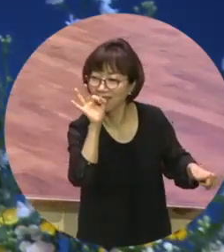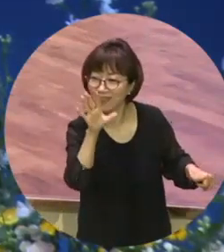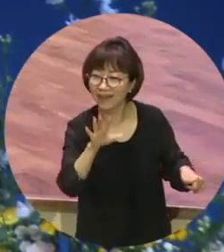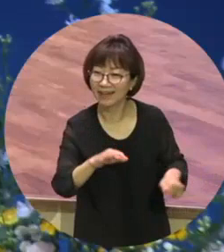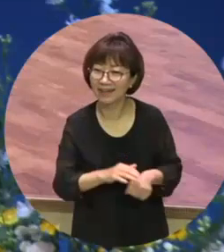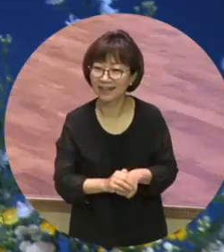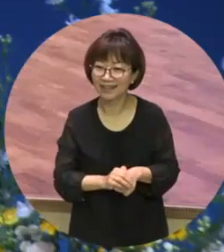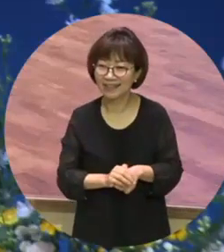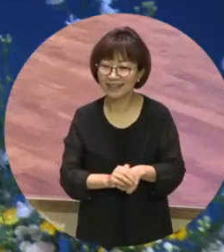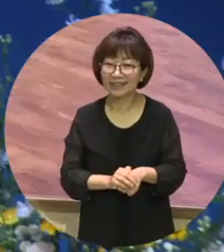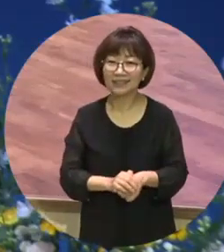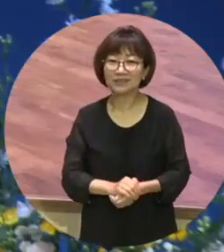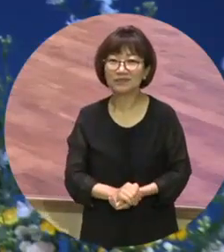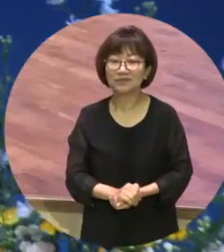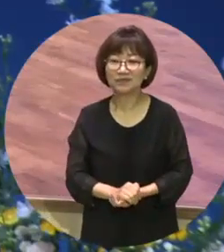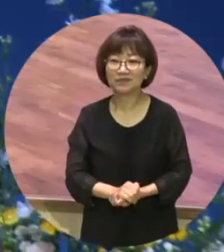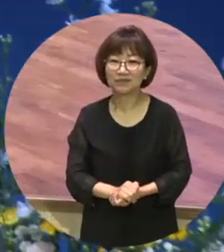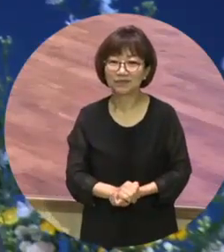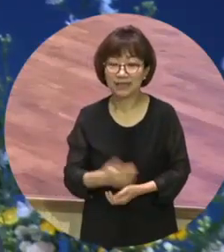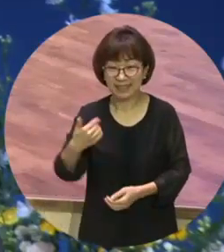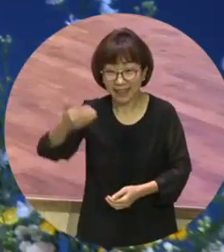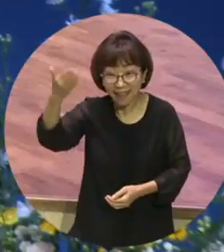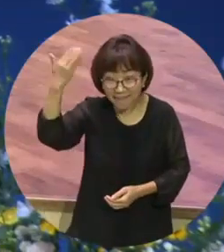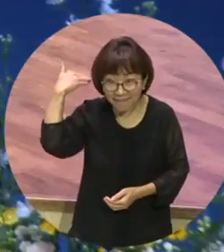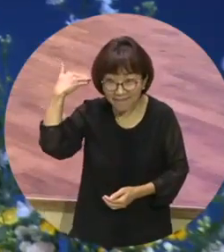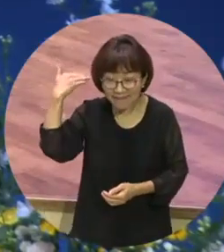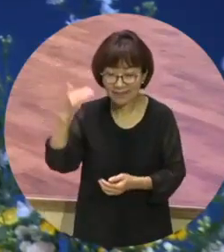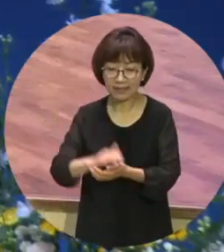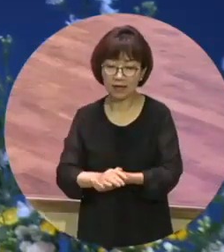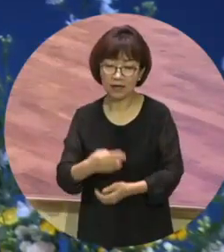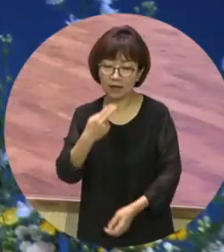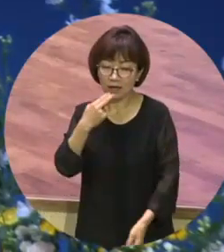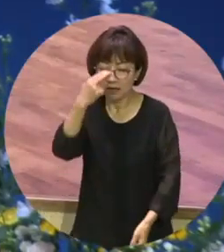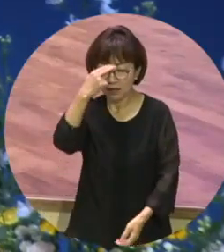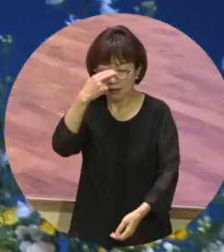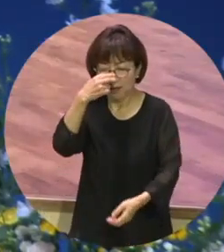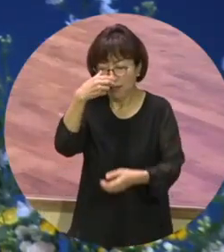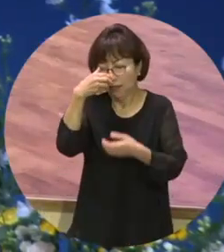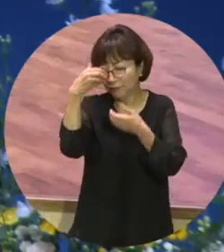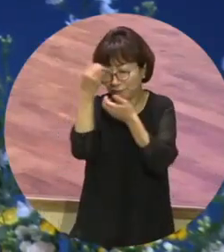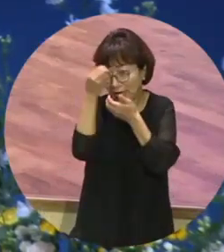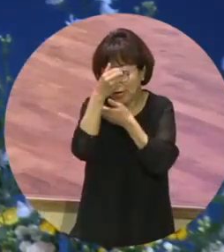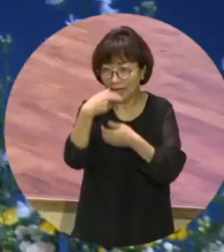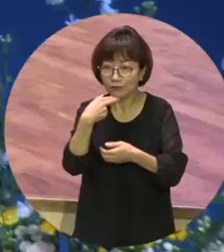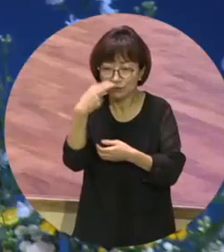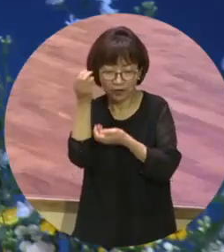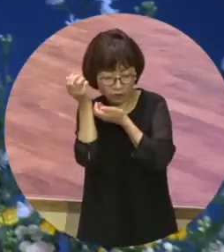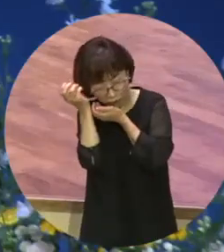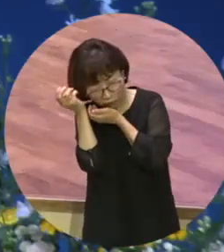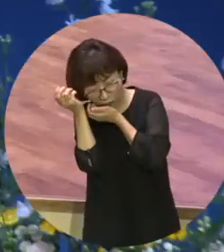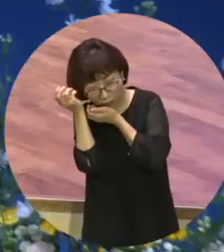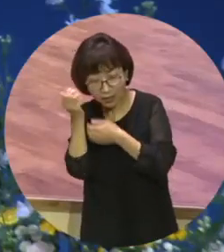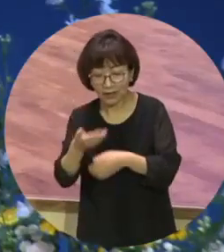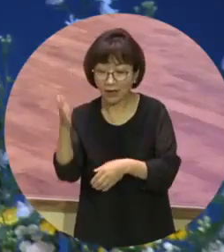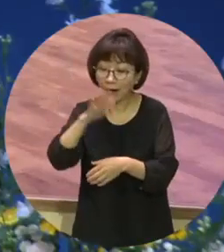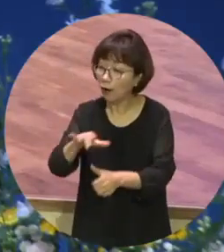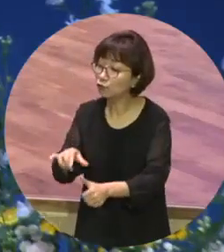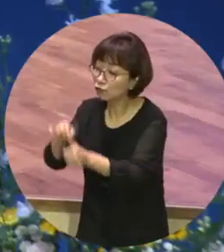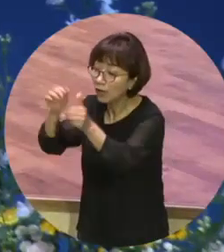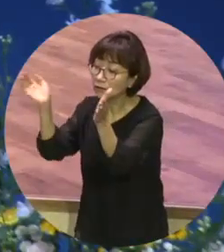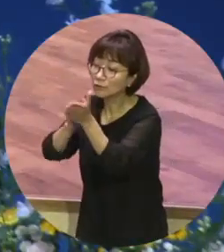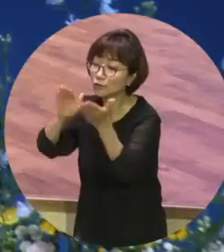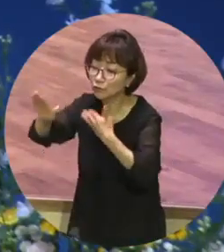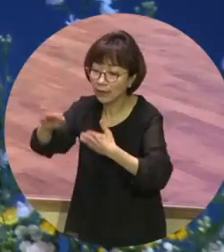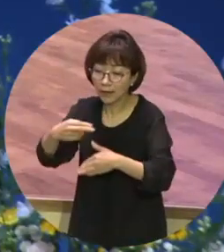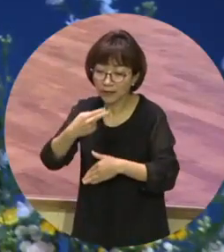삶이 다시 반복되지 않습니다. 옛날에는 그렇게 술을 좋아했는데 술을 구원받고도 계속 술을 먹으면